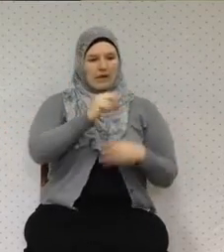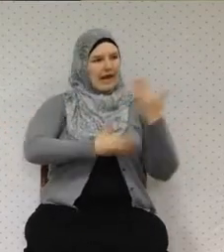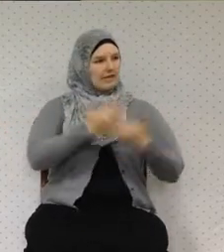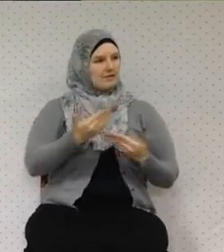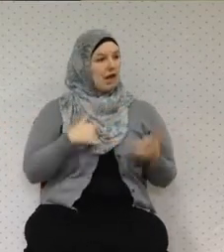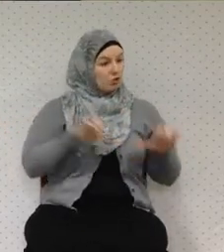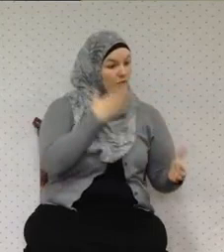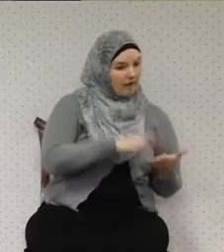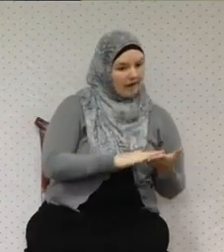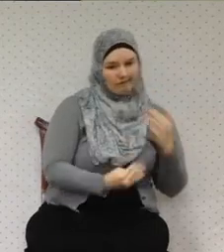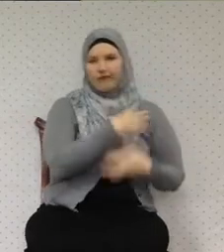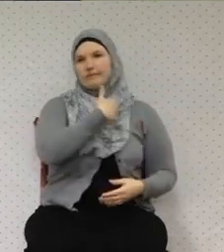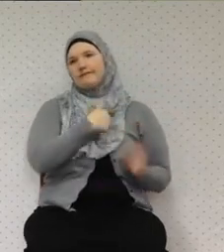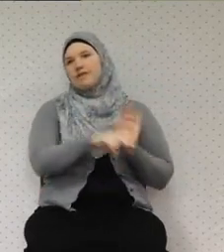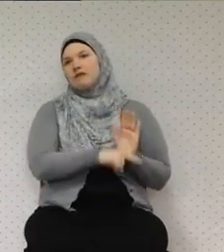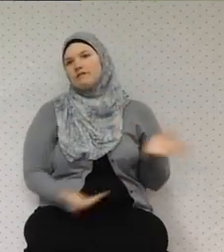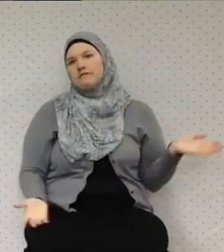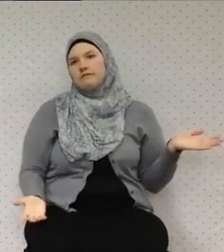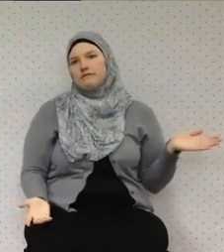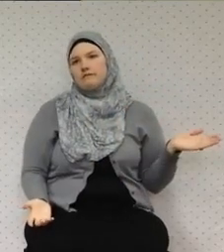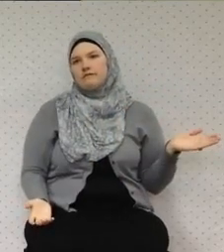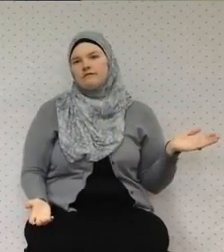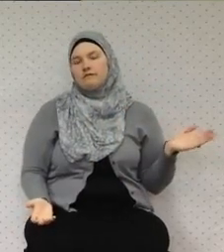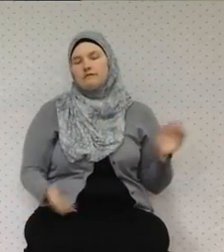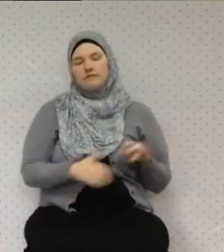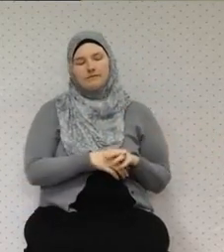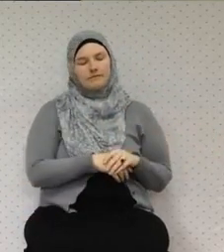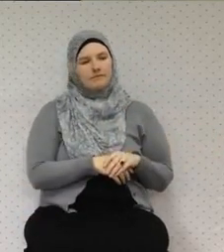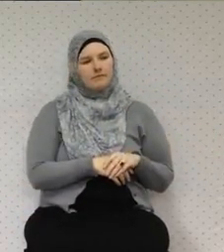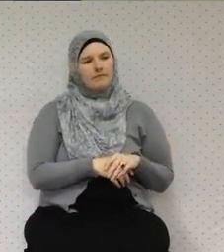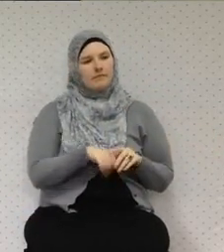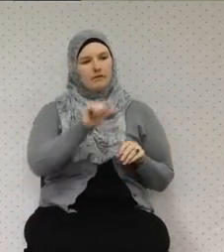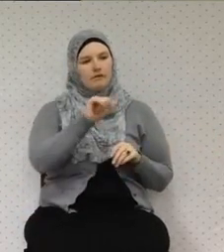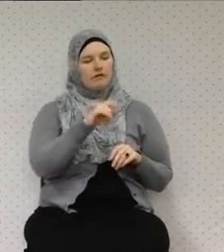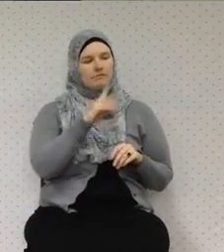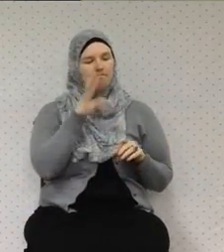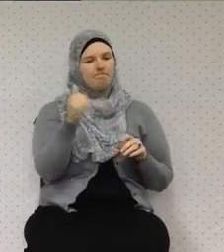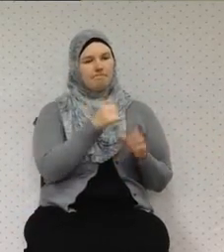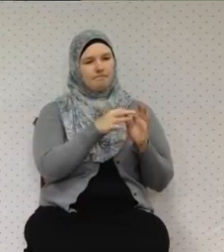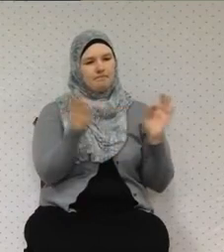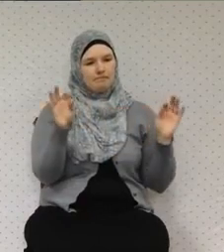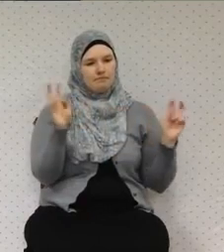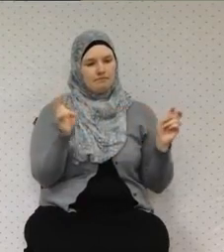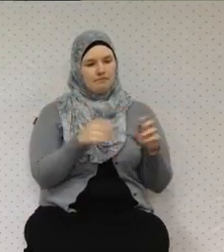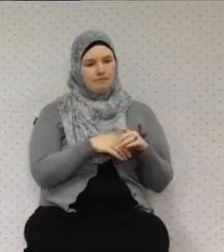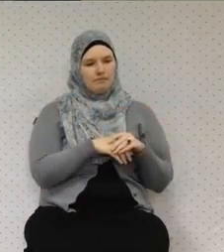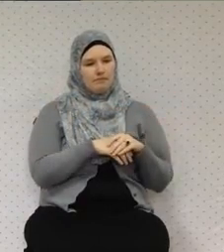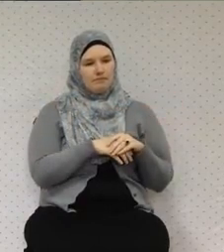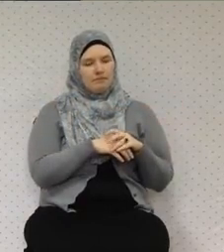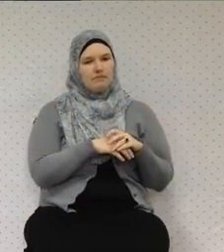hands. ما أصابك من حسنة فمن الله وما أصابك من